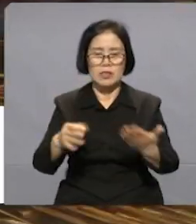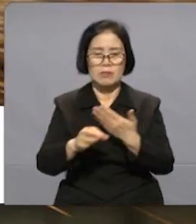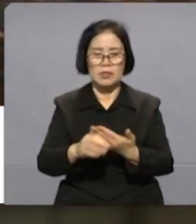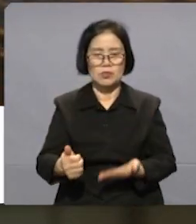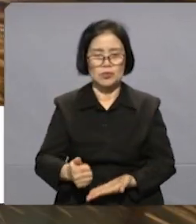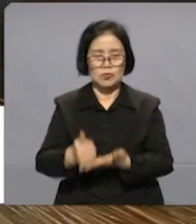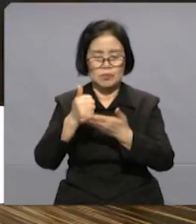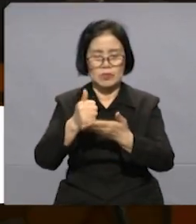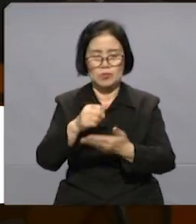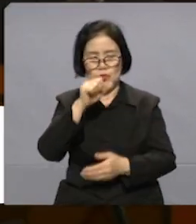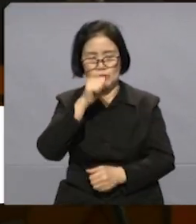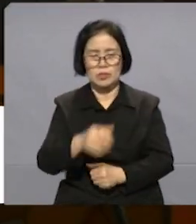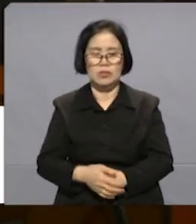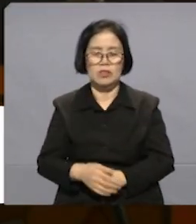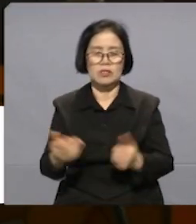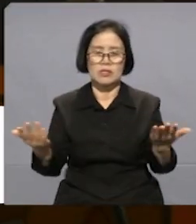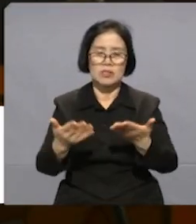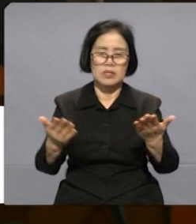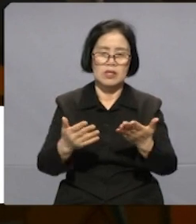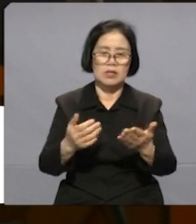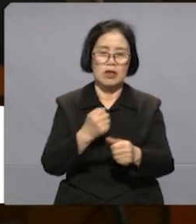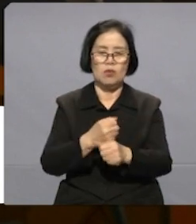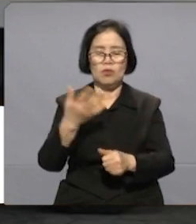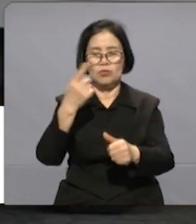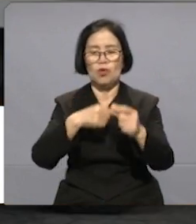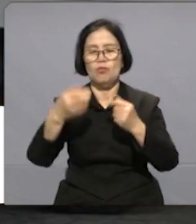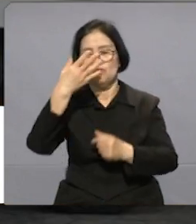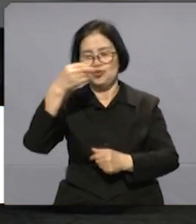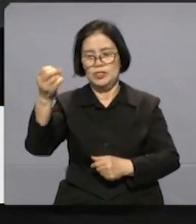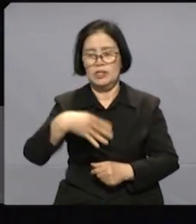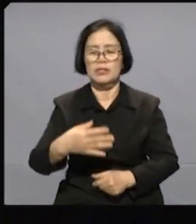받으면 좋겠다. 그런 일을 한 적이 돈 있어요.